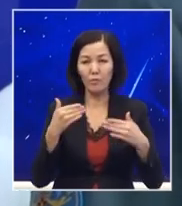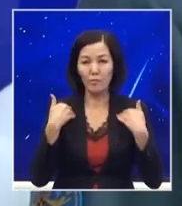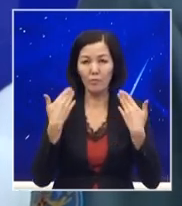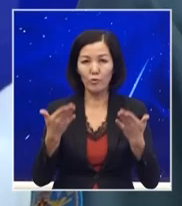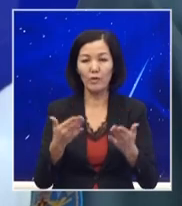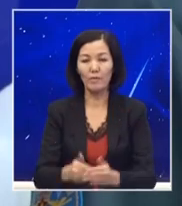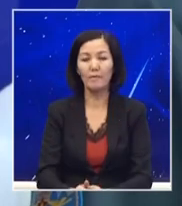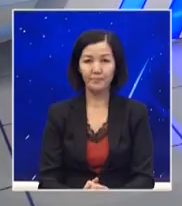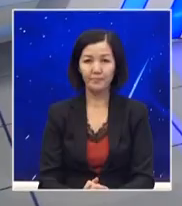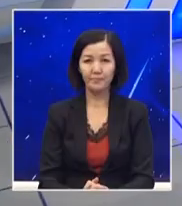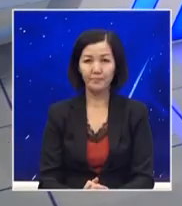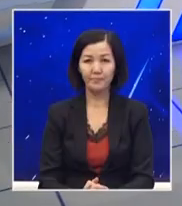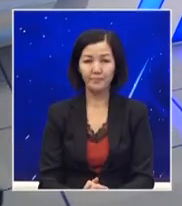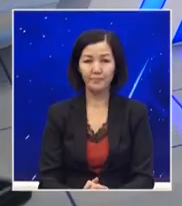құттықтаймын.